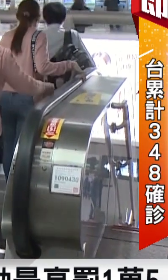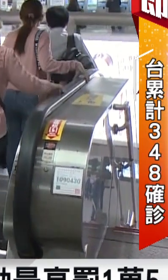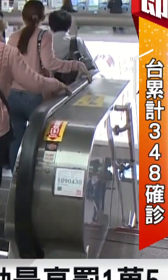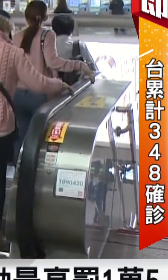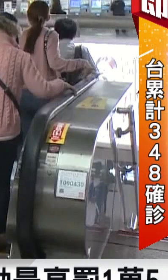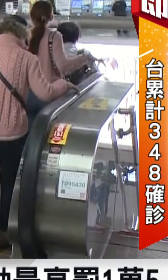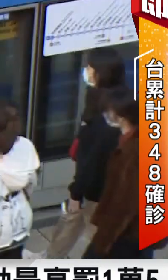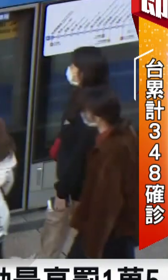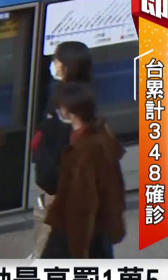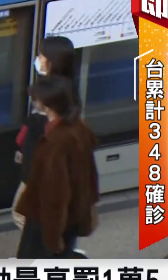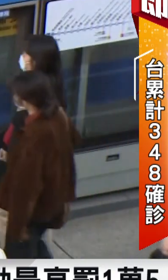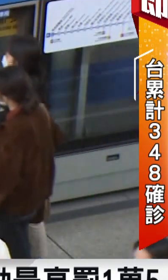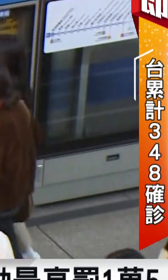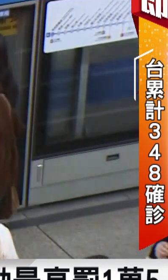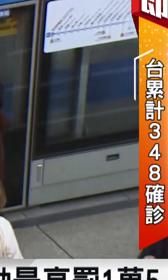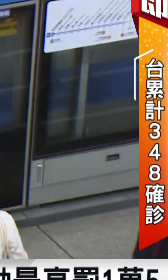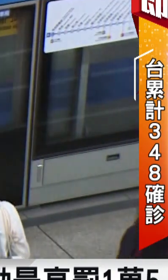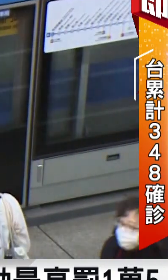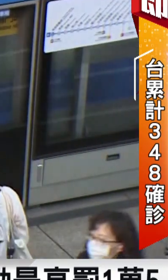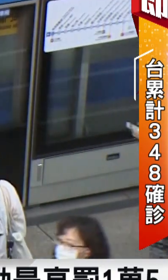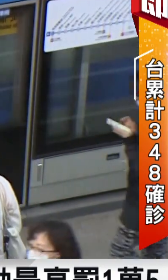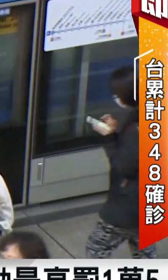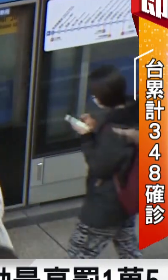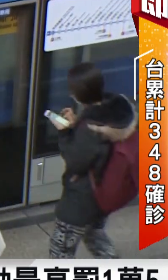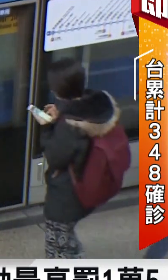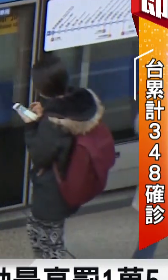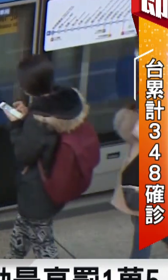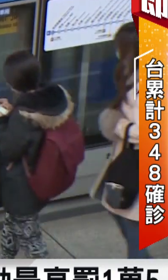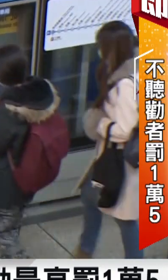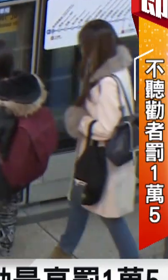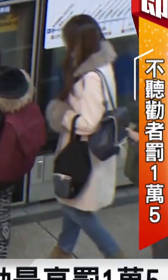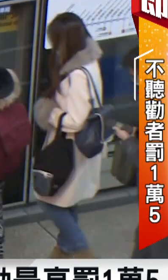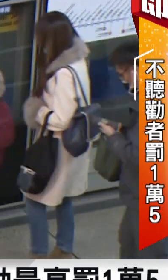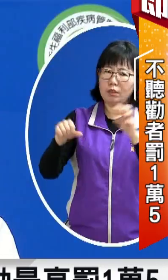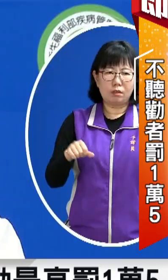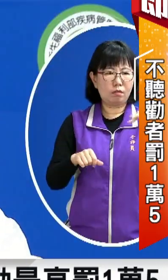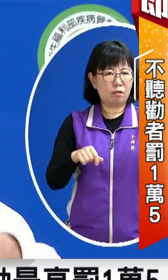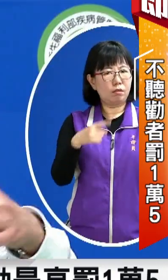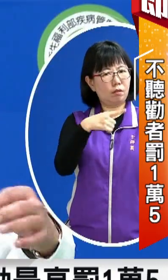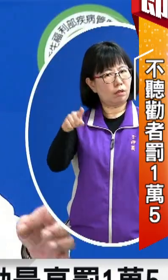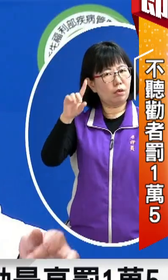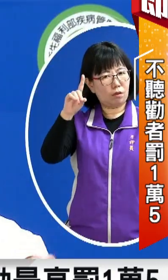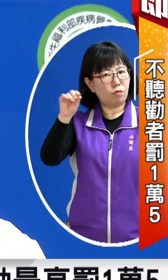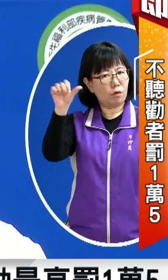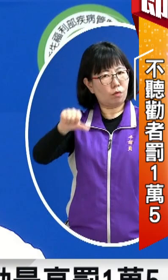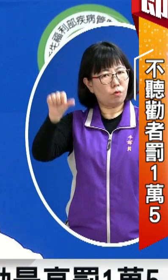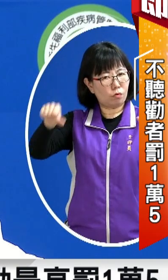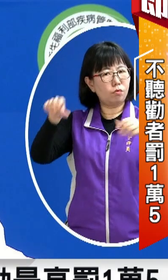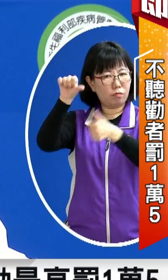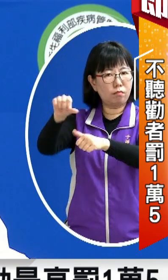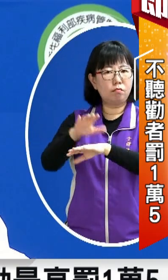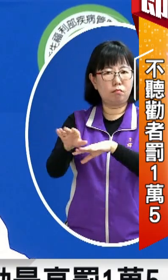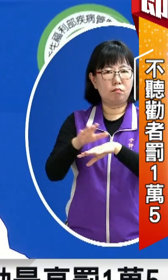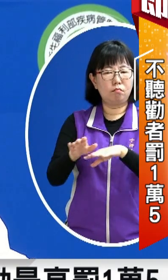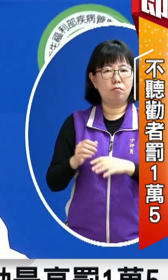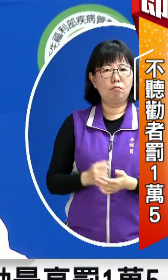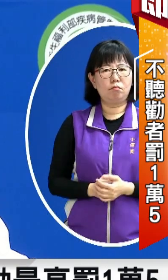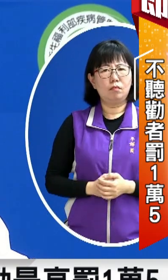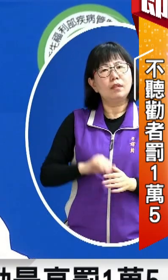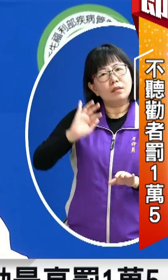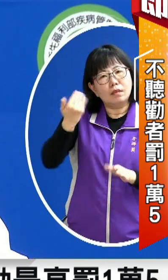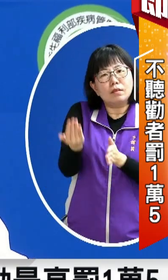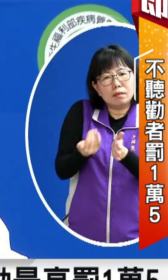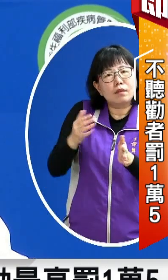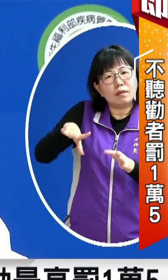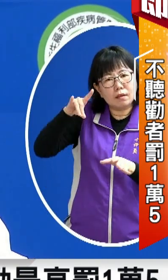捷运要戴口罩，而指挥中心也决定定出统一规范。 3000到15000，那当然开始我们还是